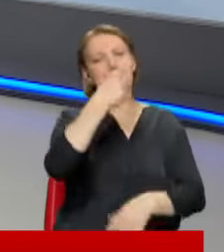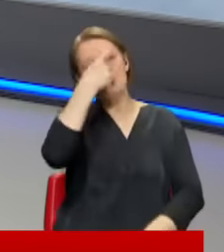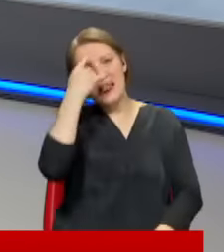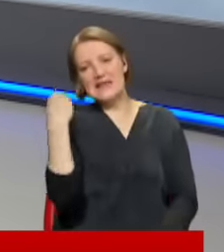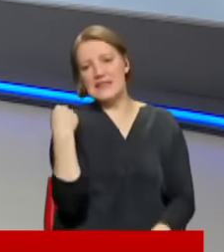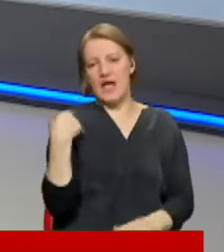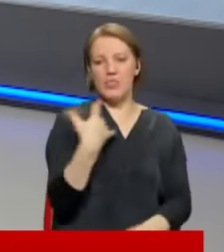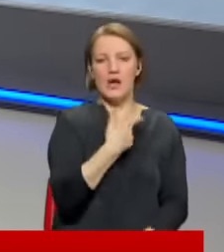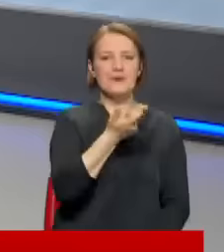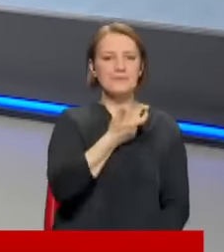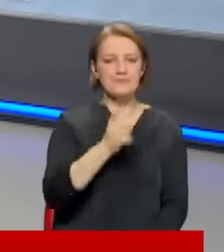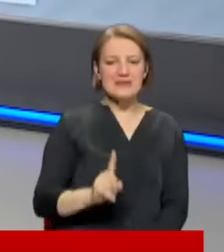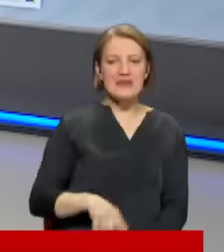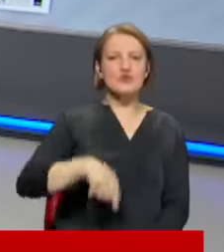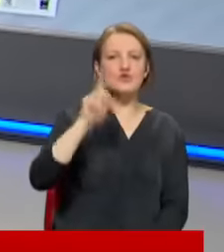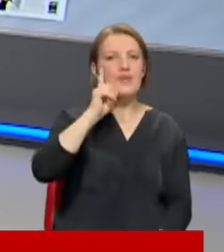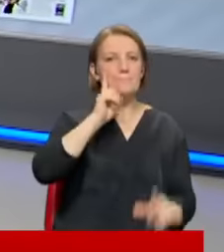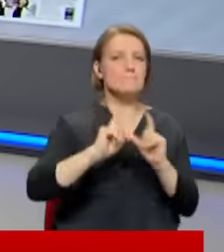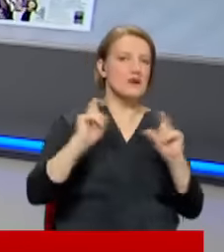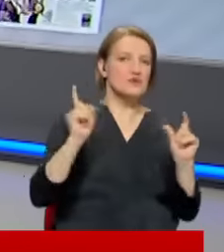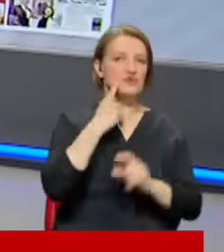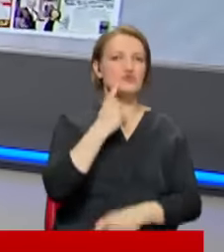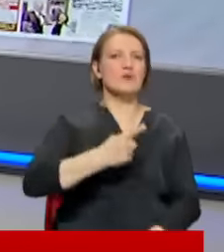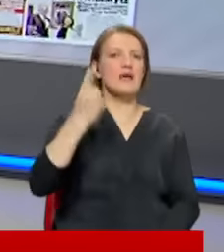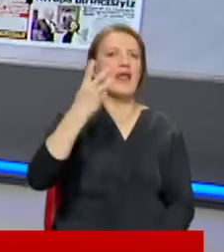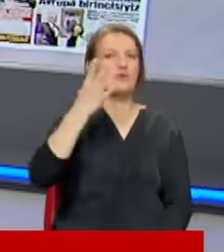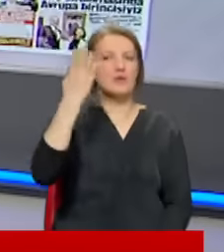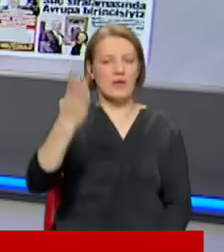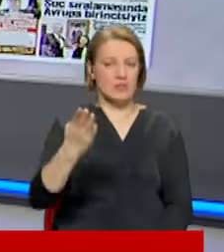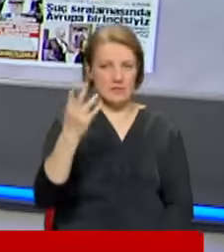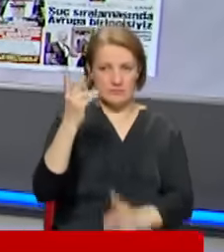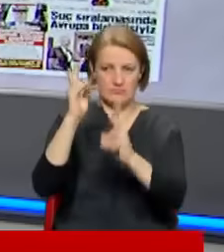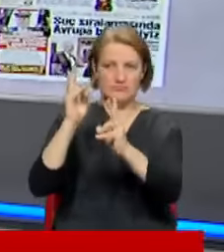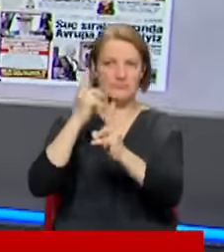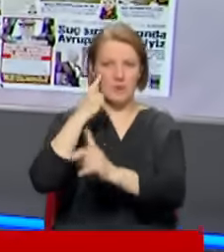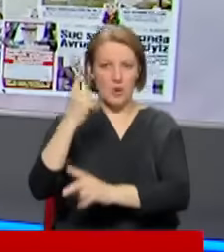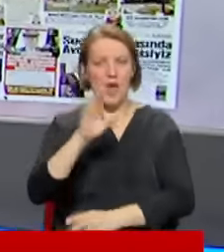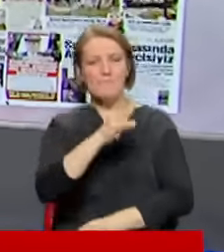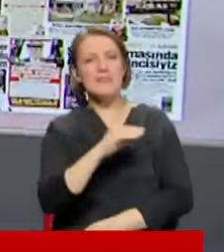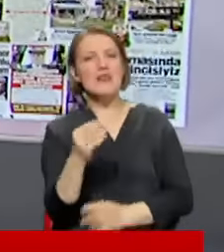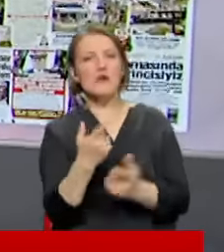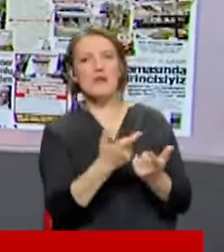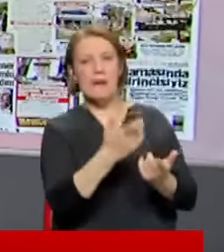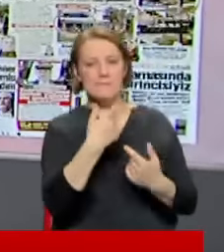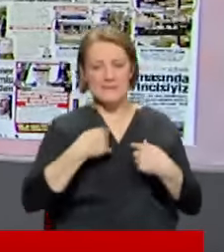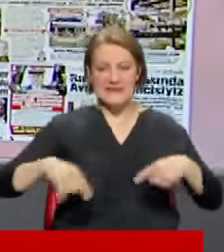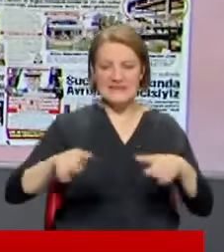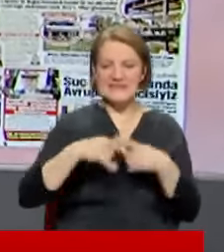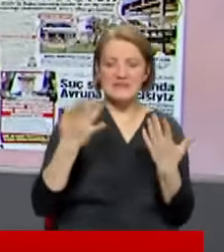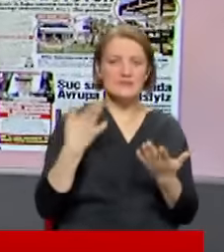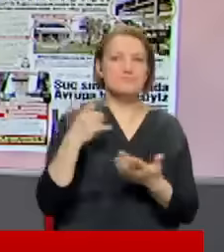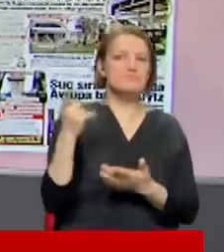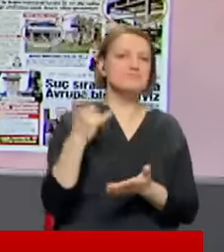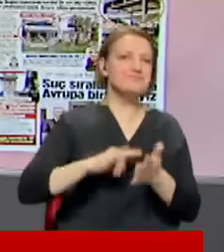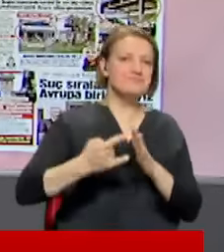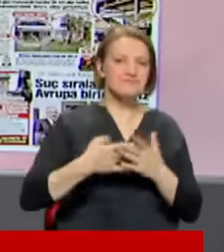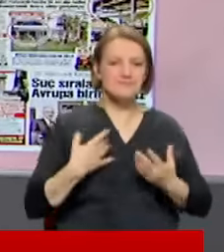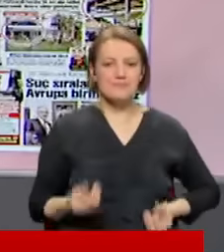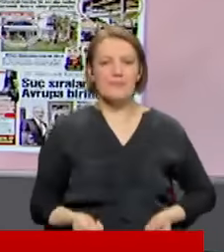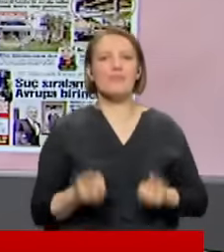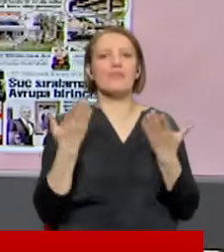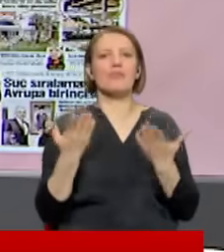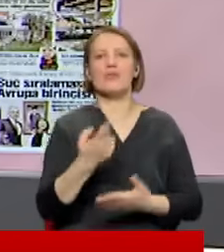yeni anayasada bir gündem başlığı Cumhurbaşkanı Erdoğan açısından, ama milyonlar biz nasıl geçireceğiz, biz